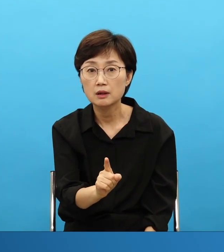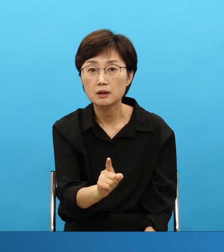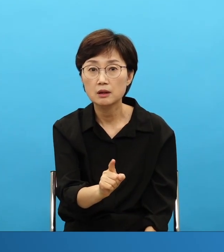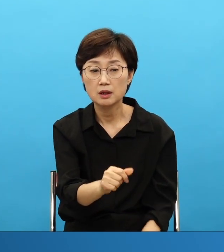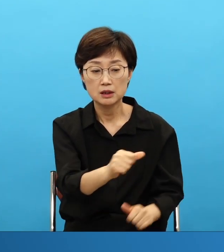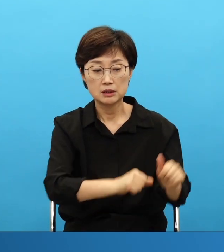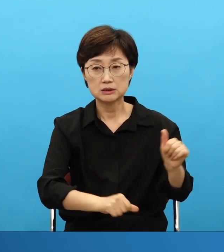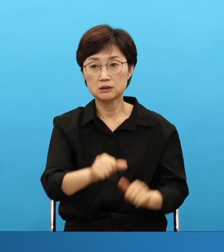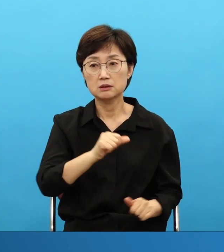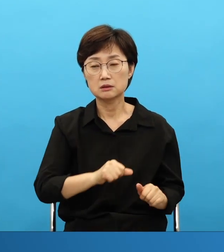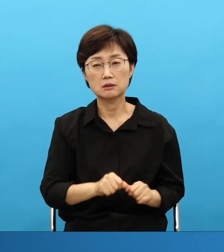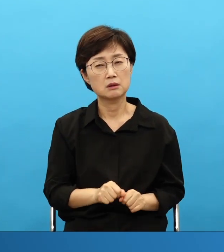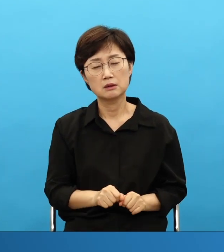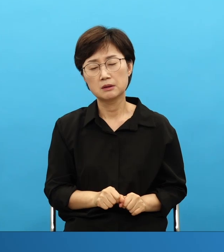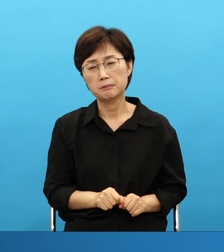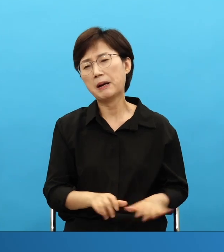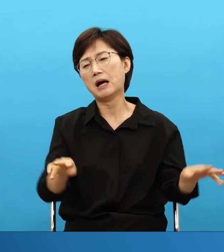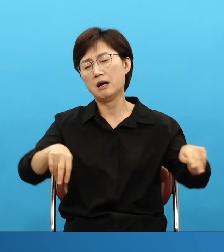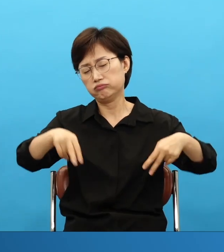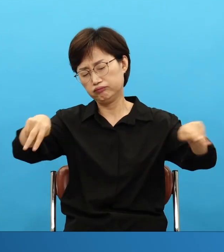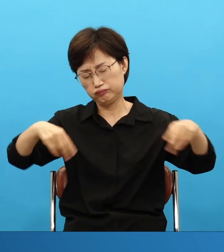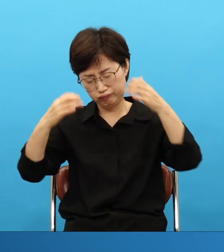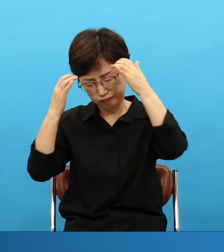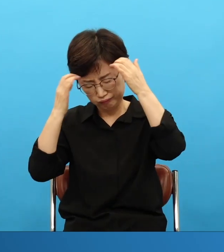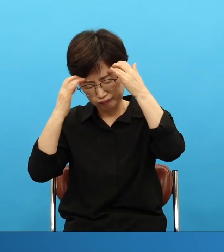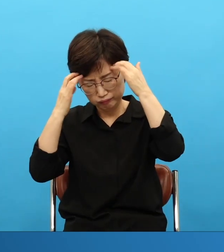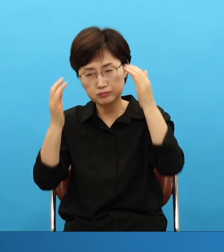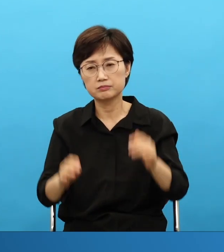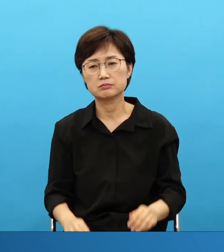어떻게습니까 분을 으야